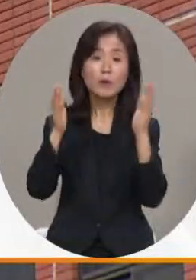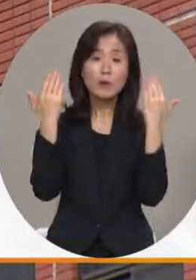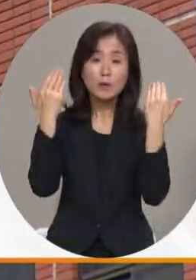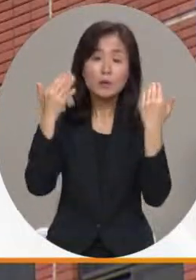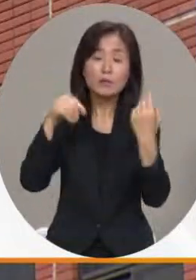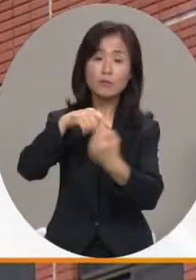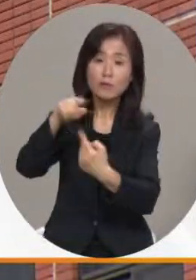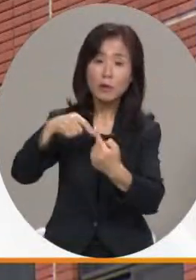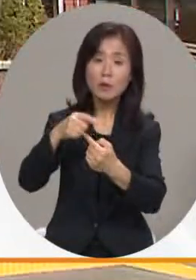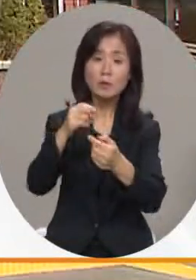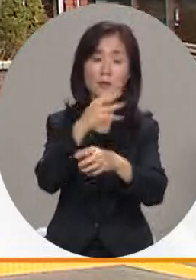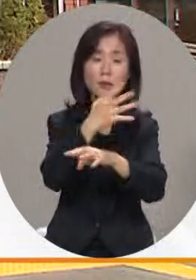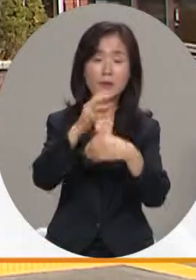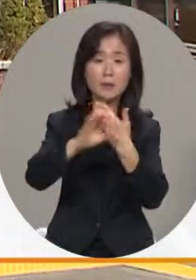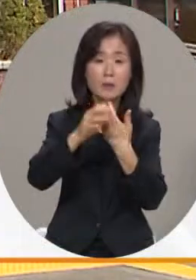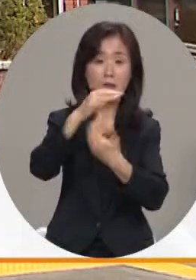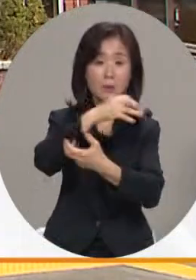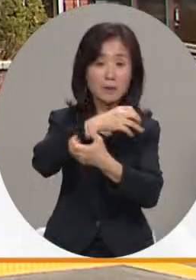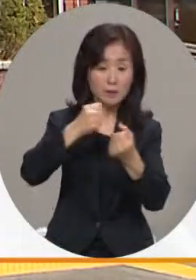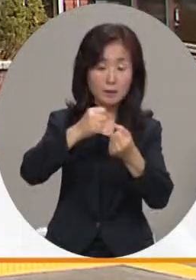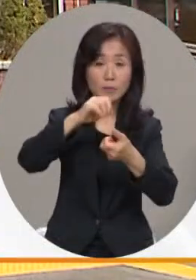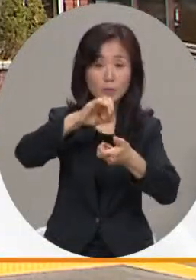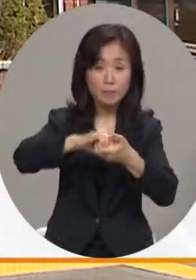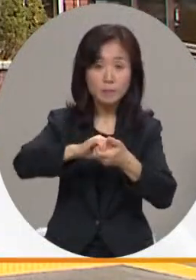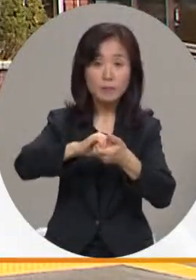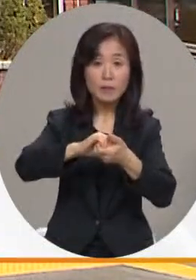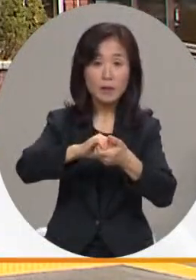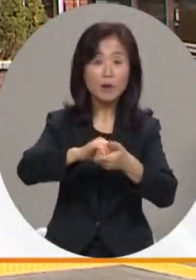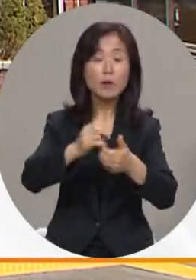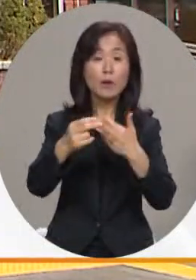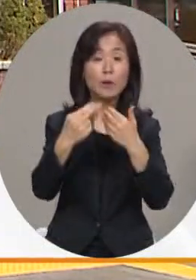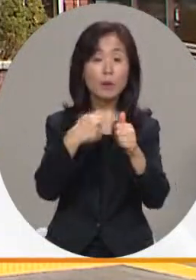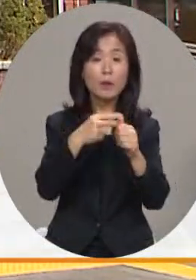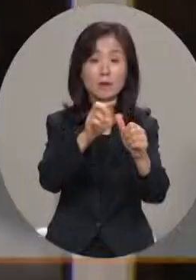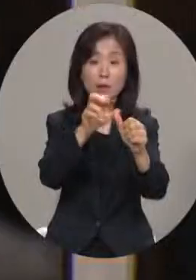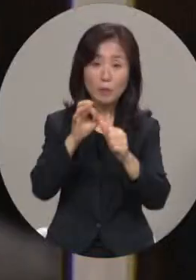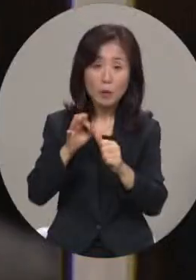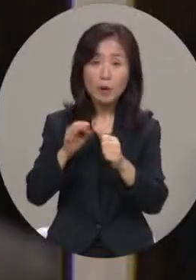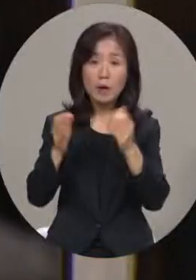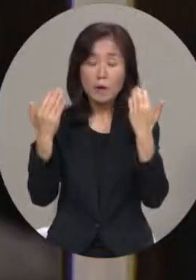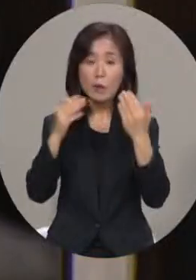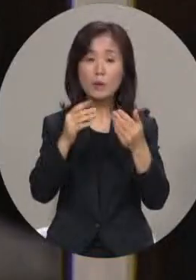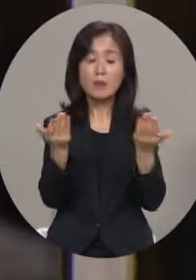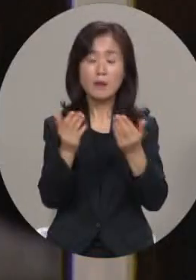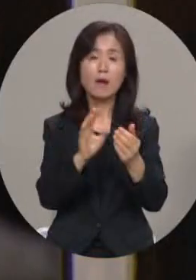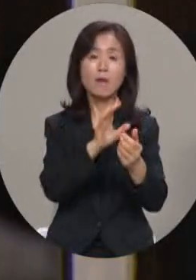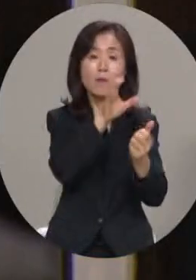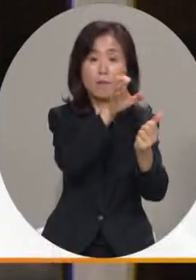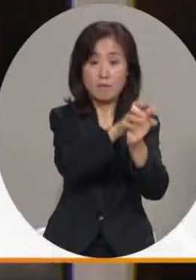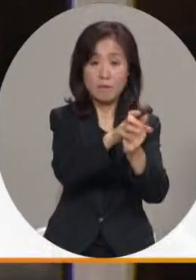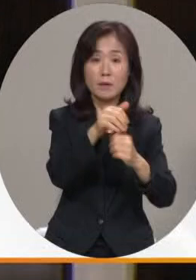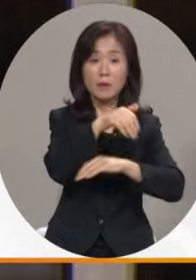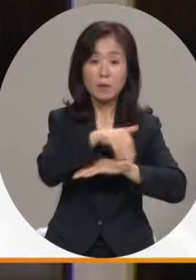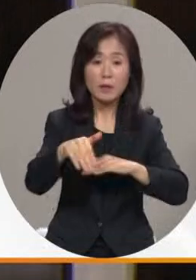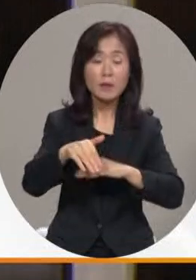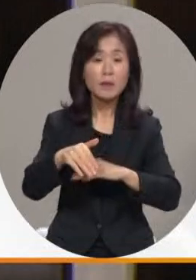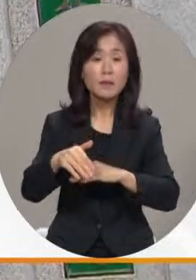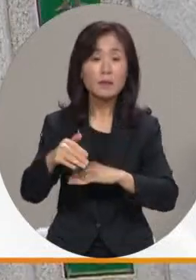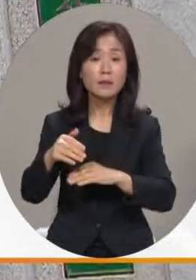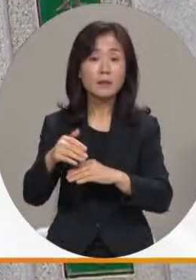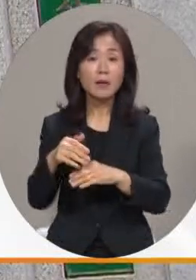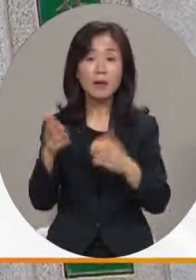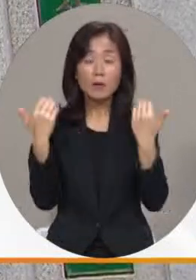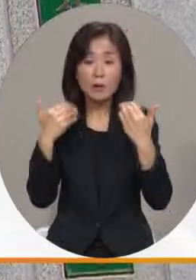기간제교사 채용 등 학교에 부담이 되는 업무를 받을 예정입니다 기의 교육지원과 에 대한